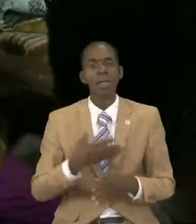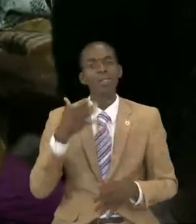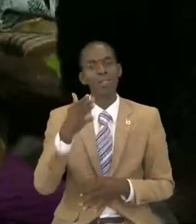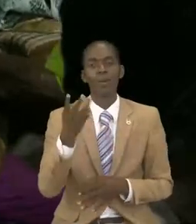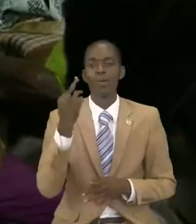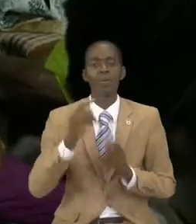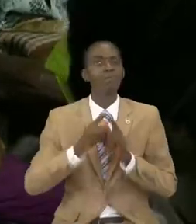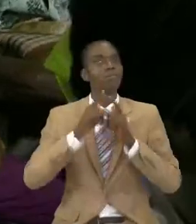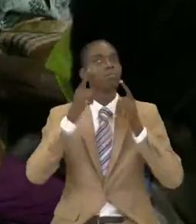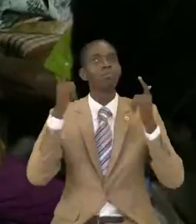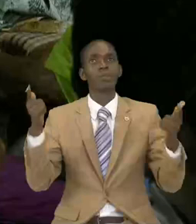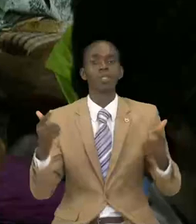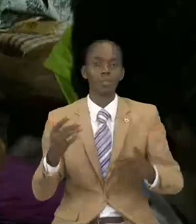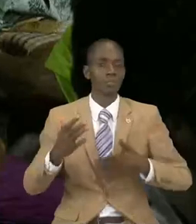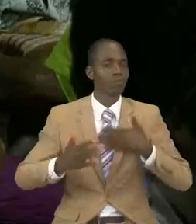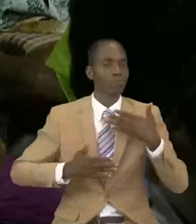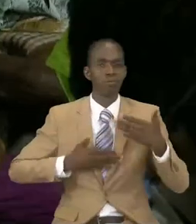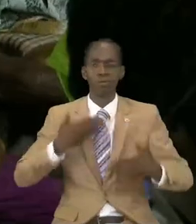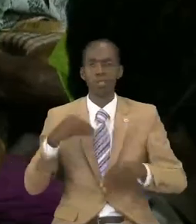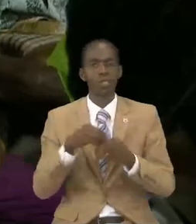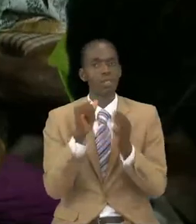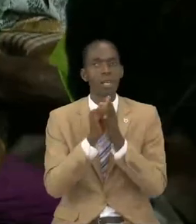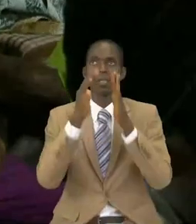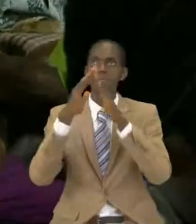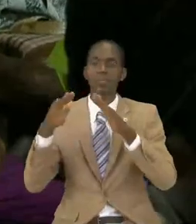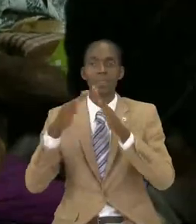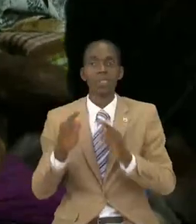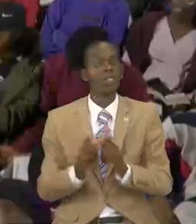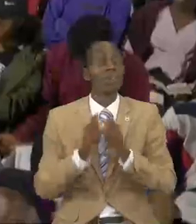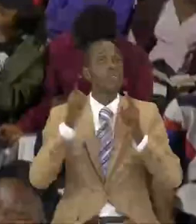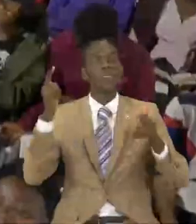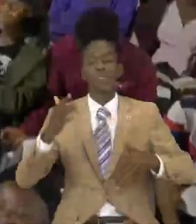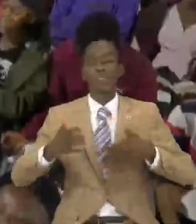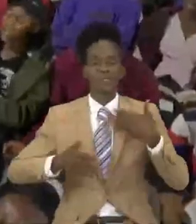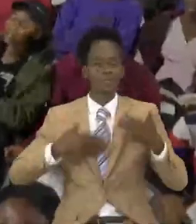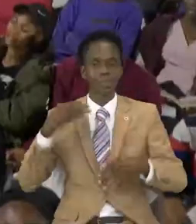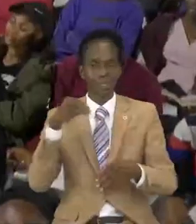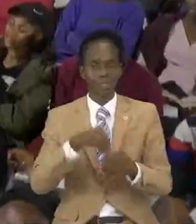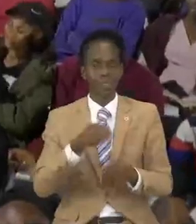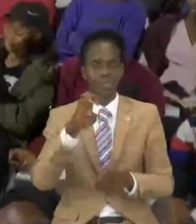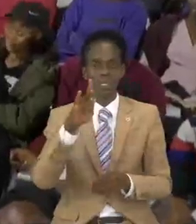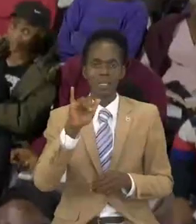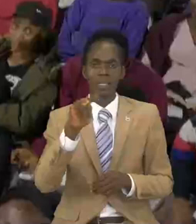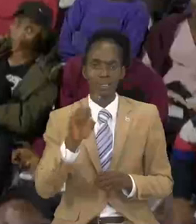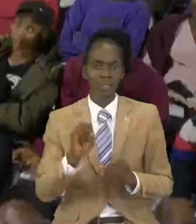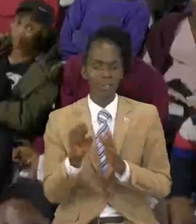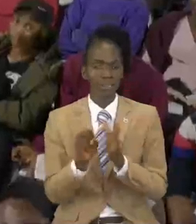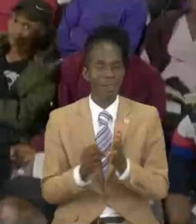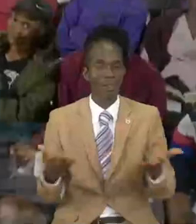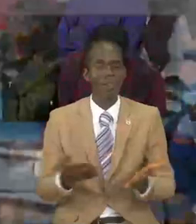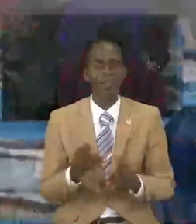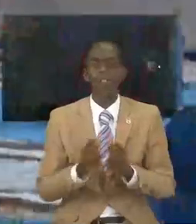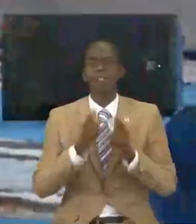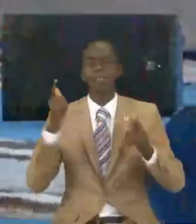Et une grande joie dans cette ville. Et une grande joie dans le lieu principal ici. Et une grande joie dans toutes